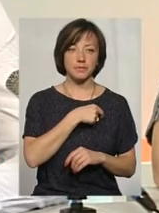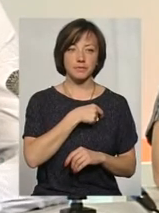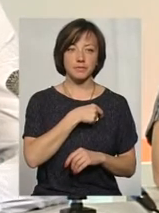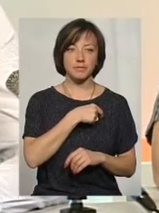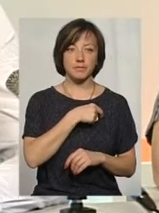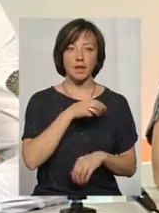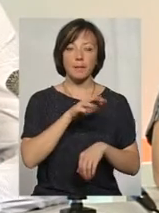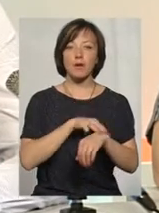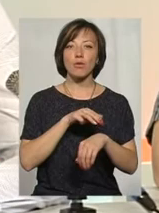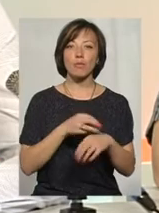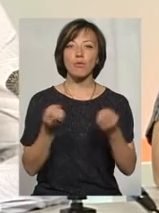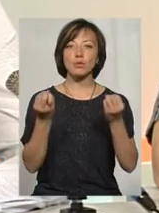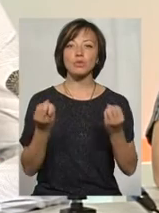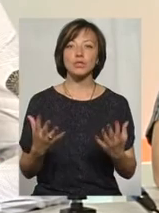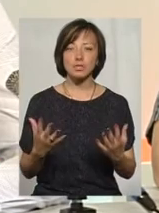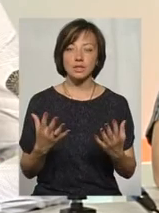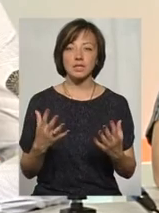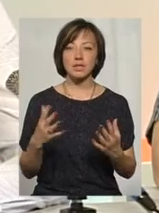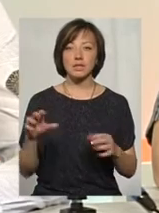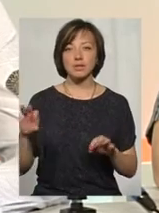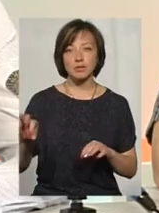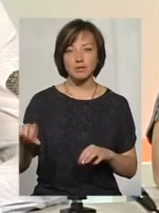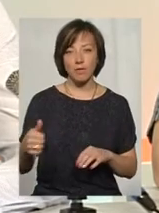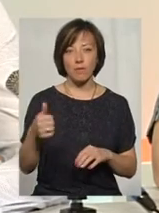правоохоронцям простіше за все спровокувати та